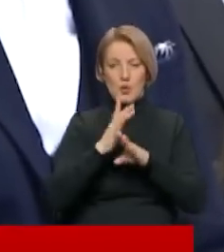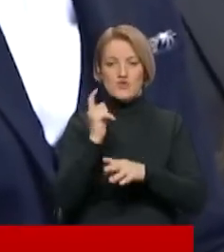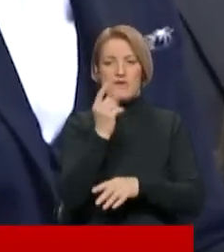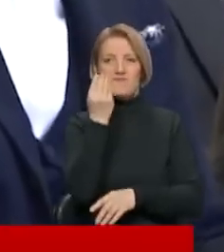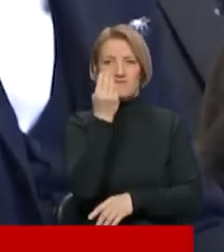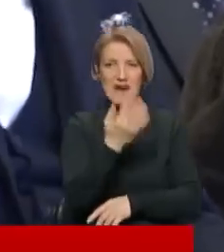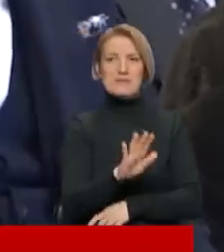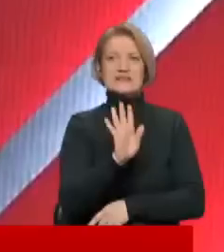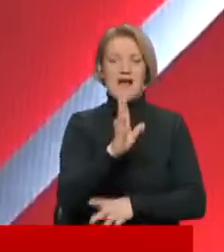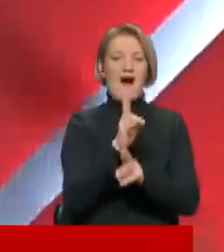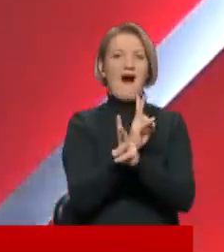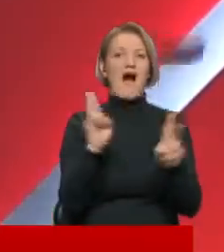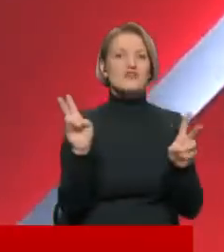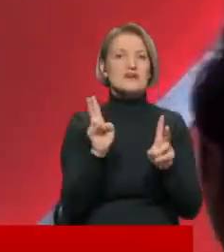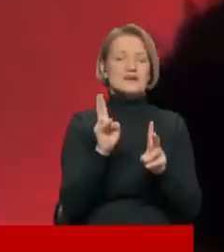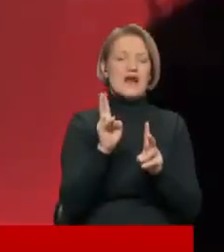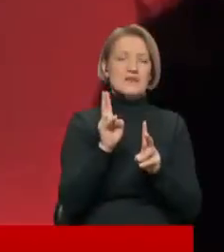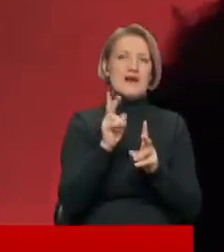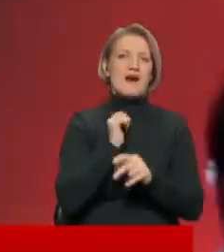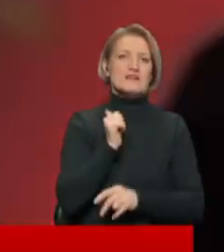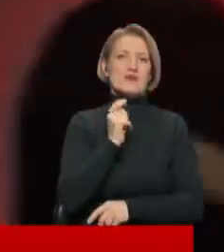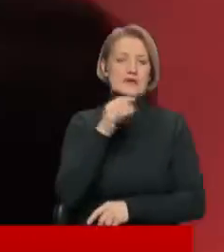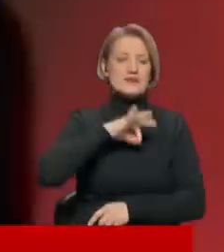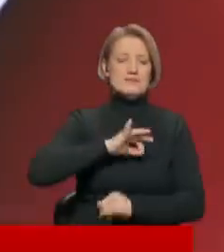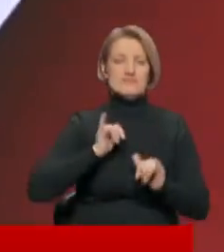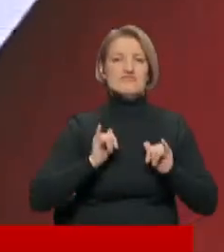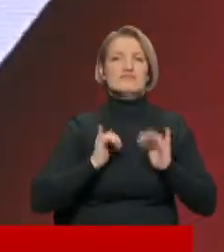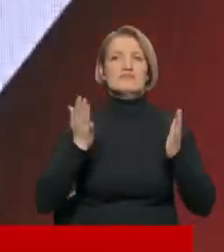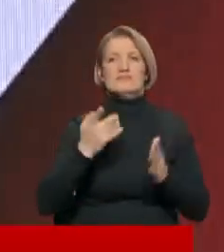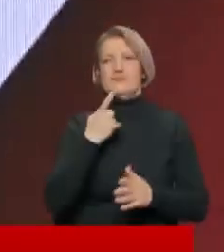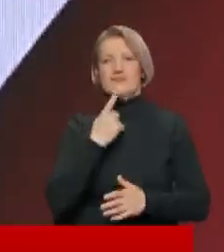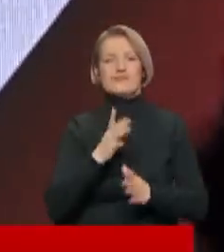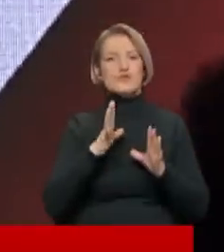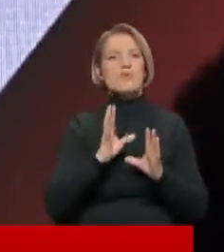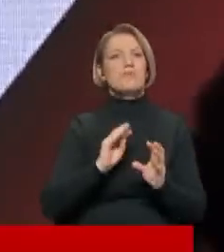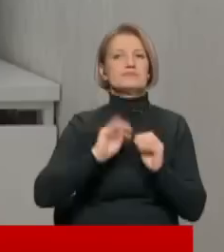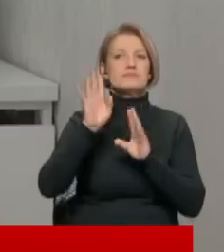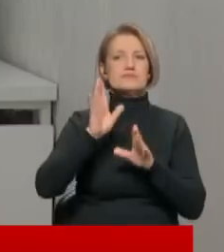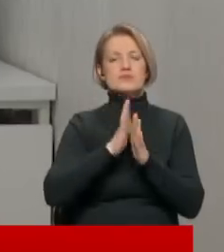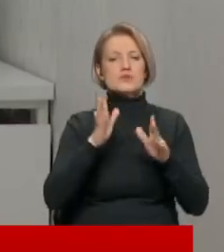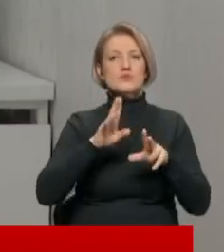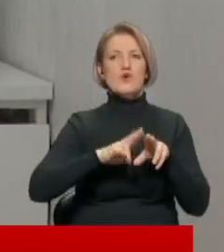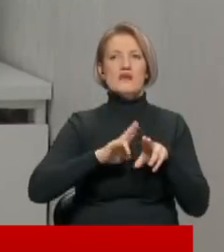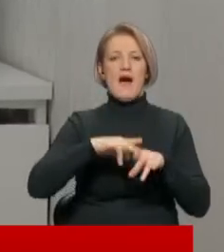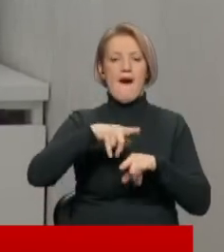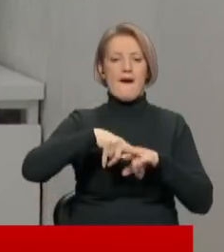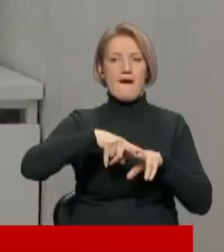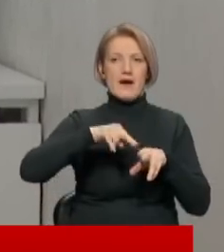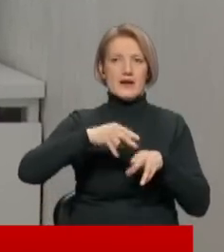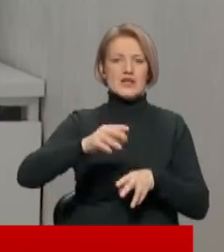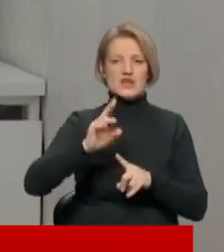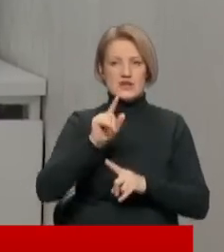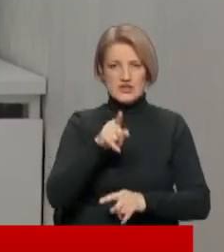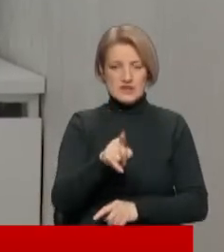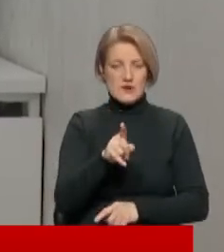açıklanan asgari ücret içimize sinmedi sözleriyle topu tekrar bakanın zatına attı İki büyük konfederasyondan hak işte bakana